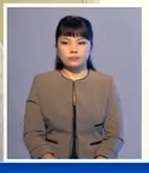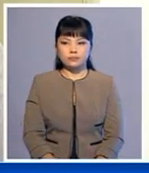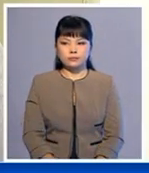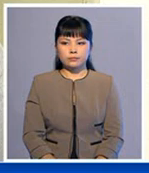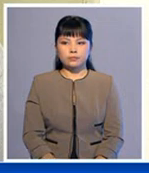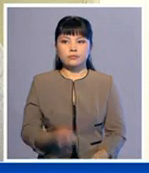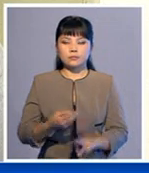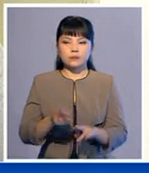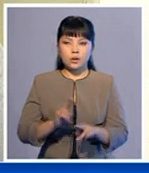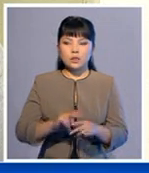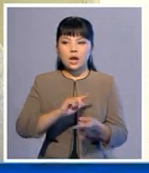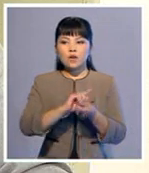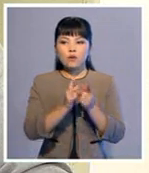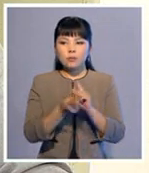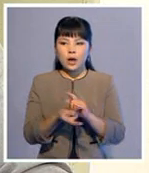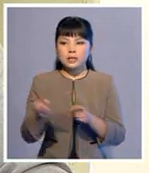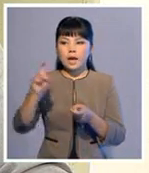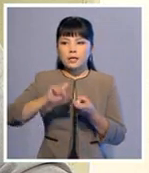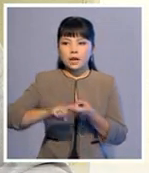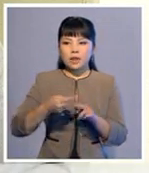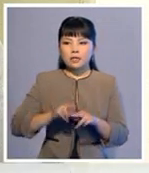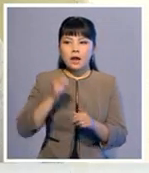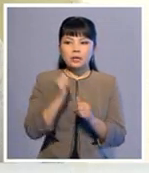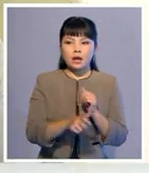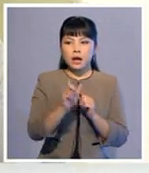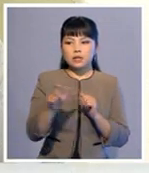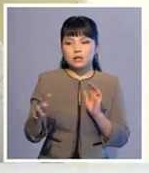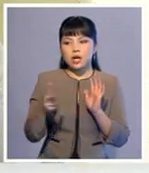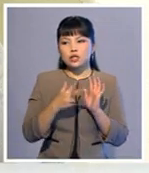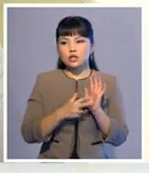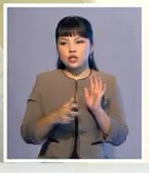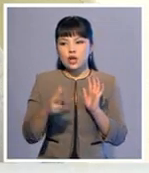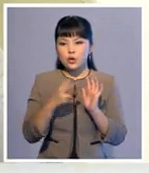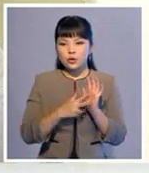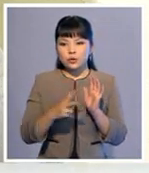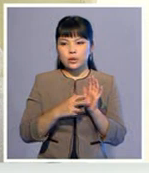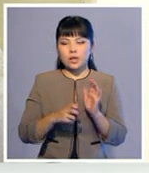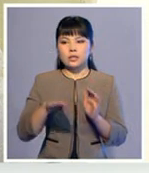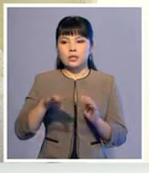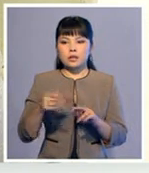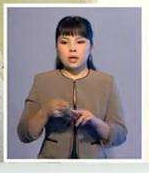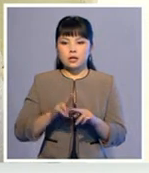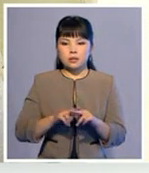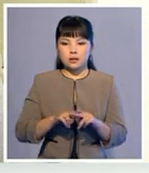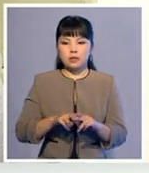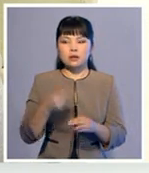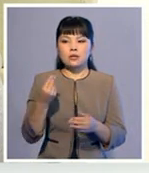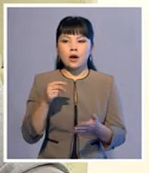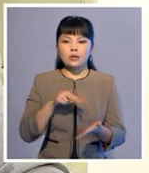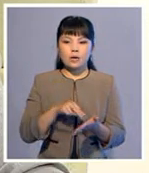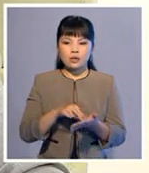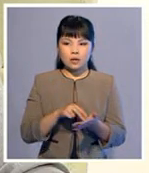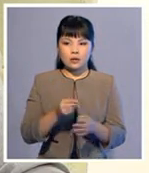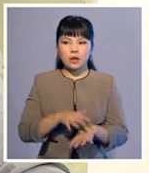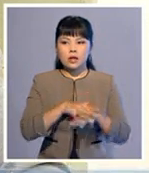Осы реформаға сәйкес бәрбір азаматқа 800 теңгедей үкіметтен қаражат